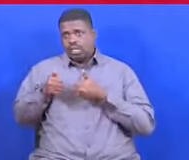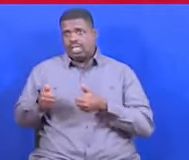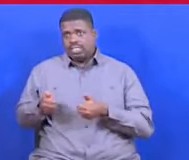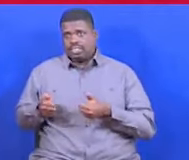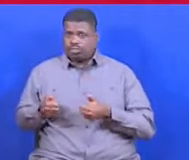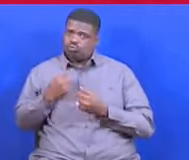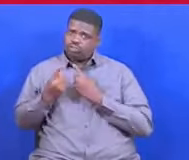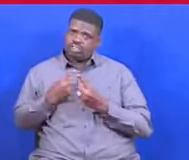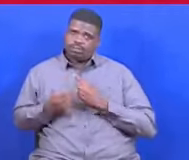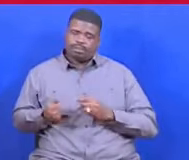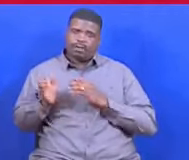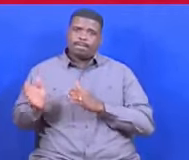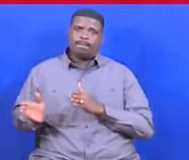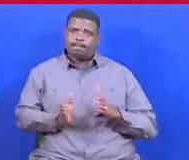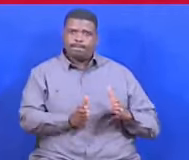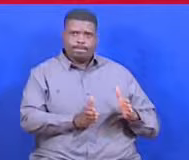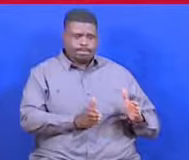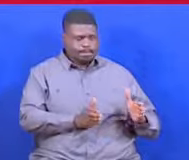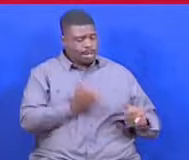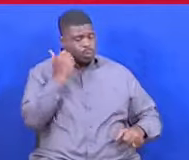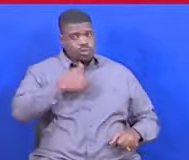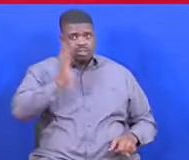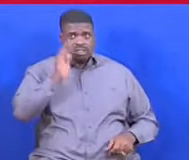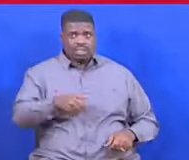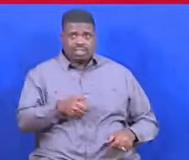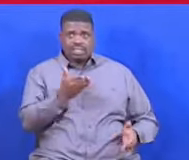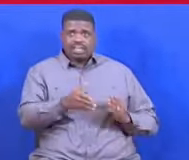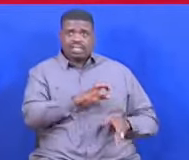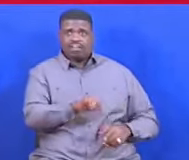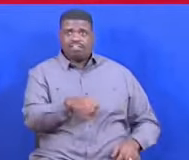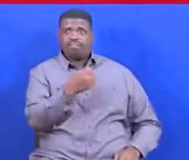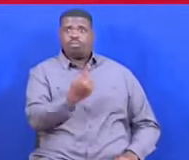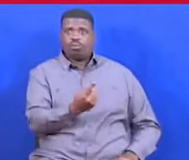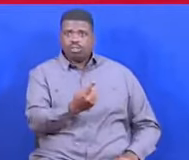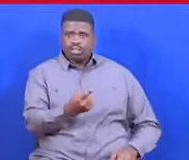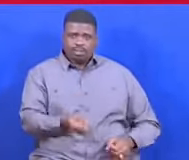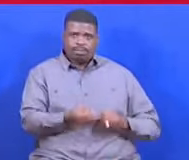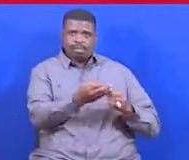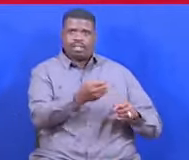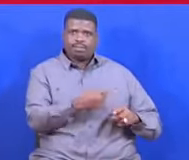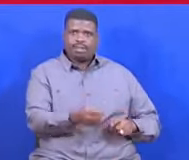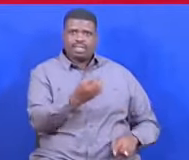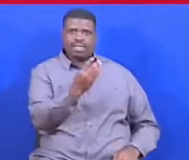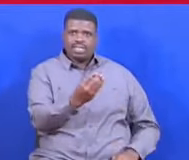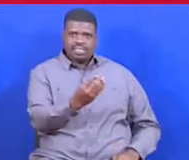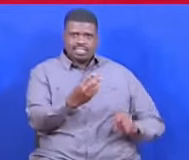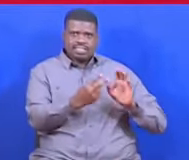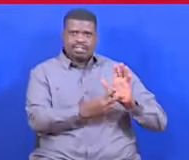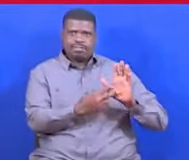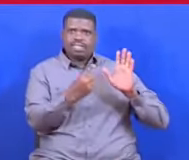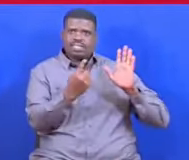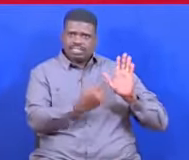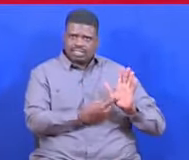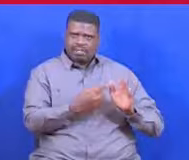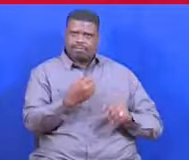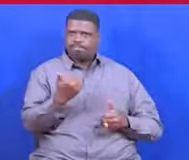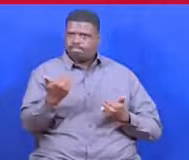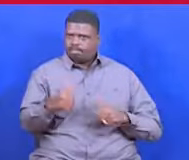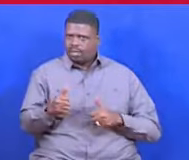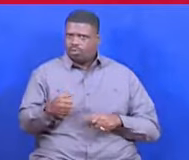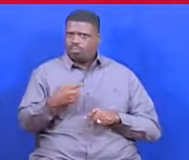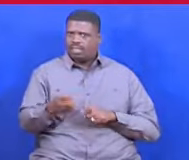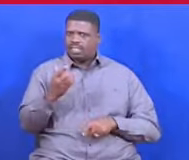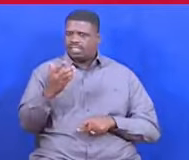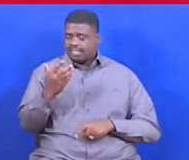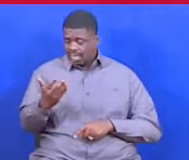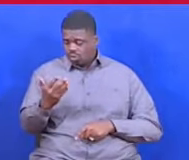serikali ni kupeleka tani 1000 za ngano za ruzuku, na tumeshapeleka 476, bado 524 na kwa